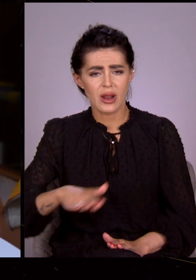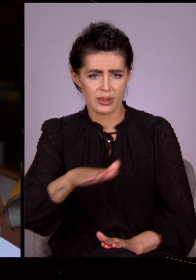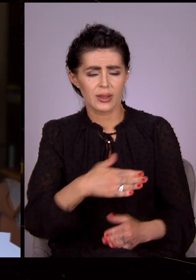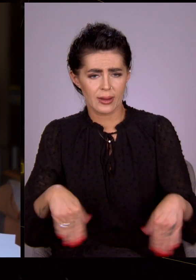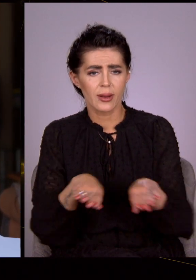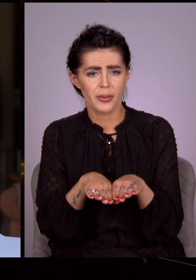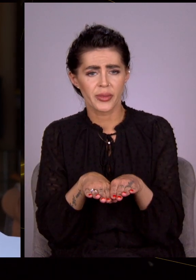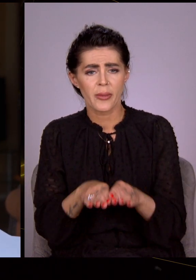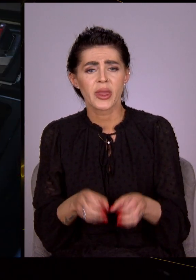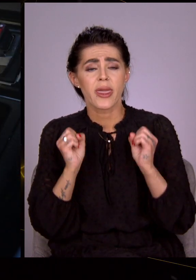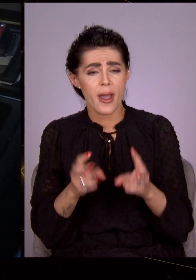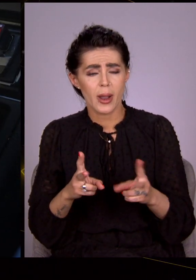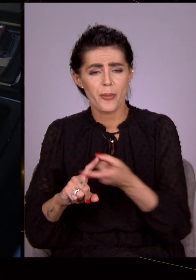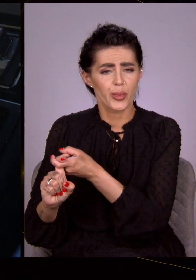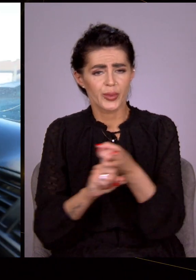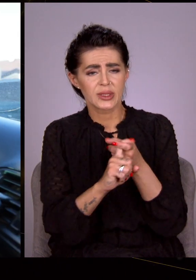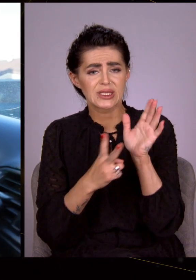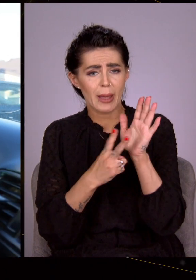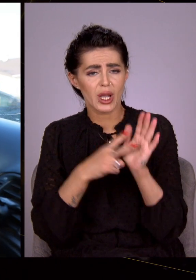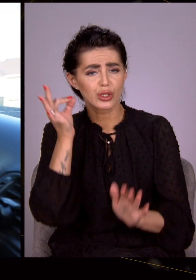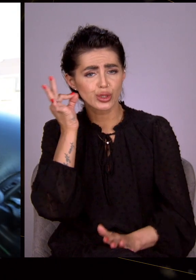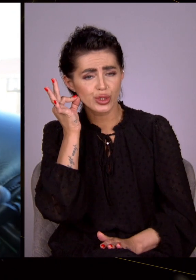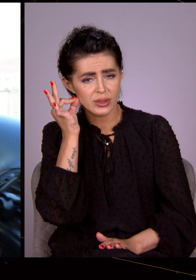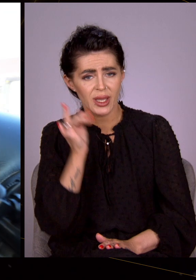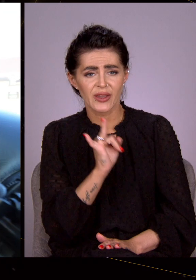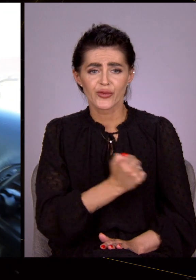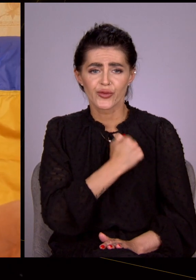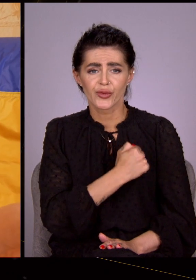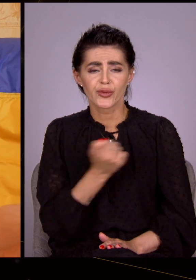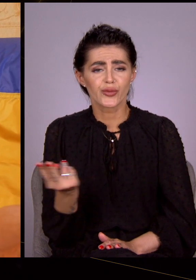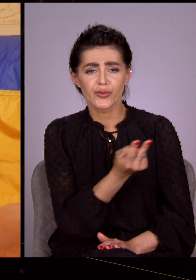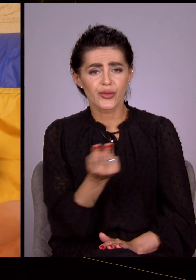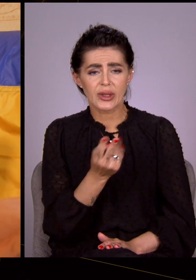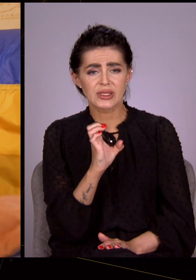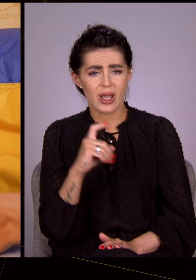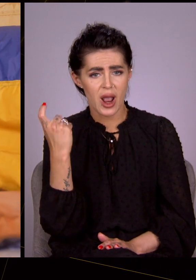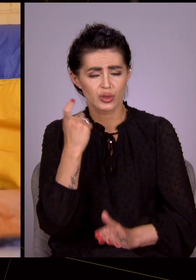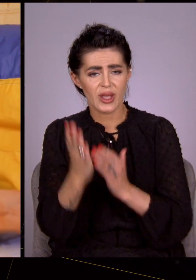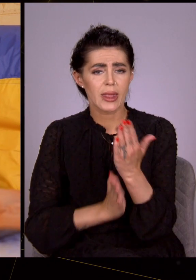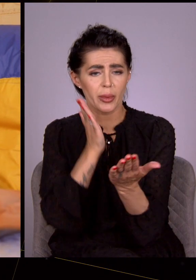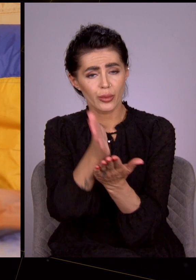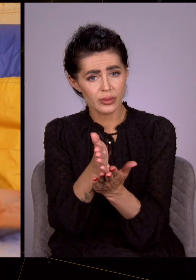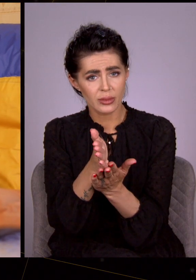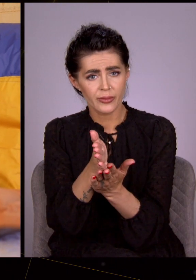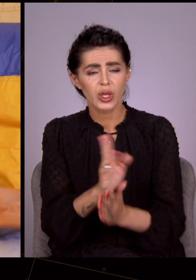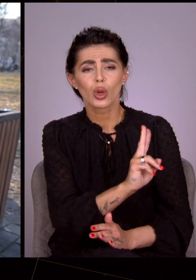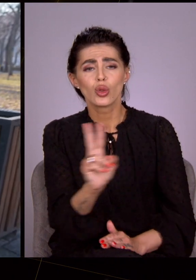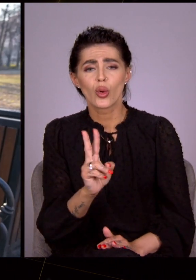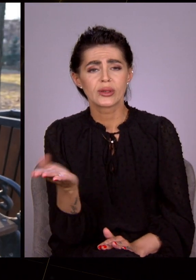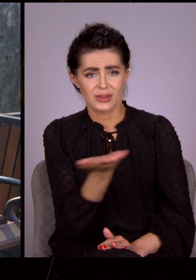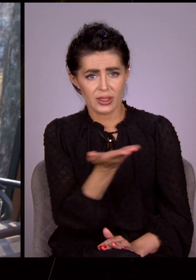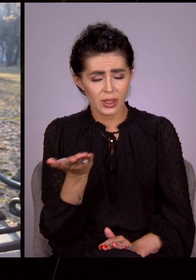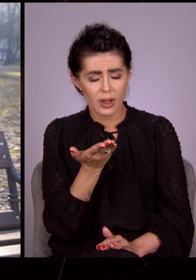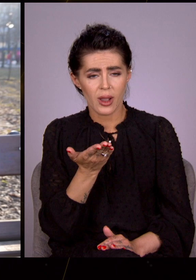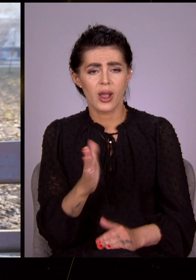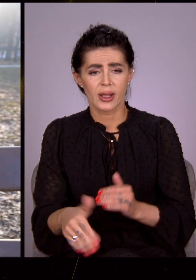Як пов'язані семирічна дівчинка з Рівного та військовослужбовець з Харківського напрямку? Хто з них і як